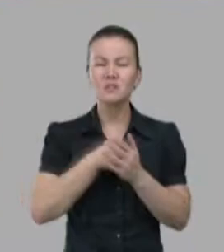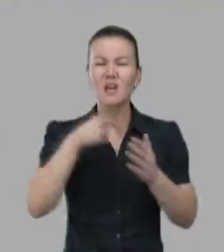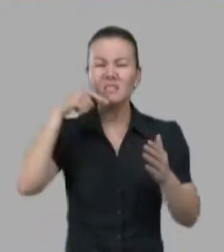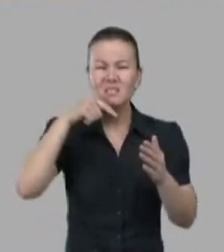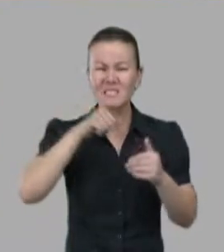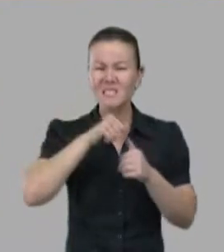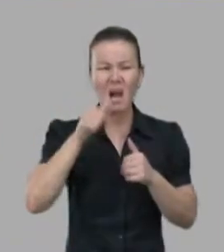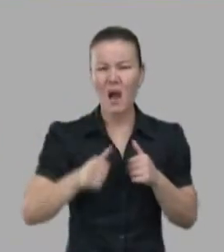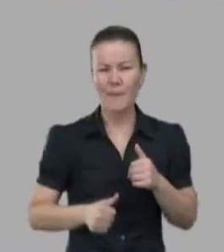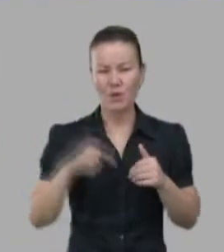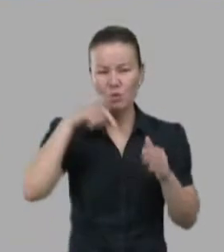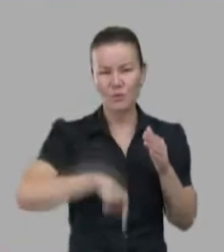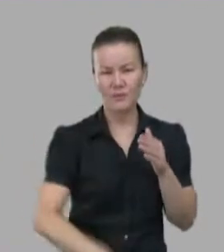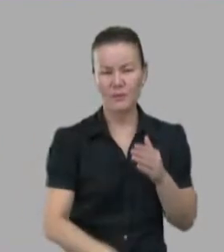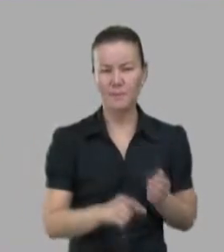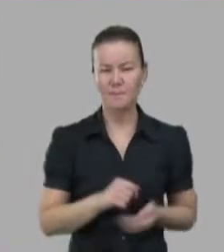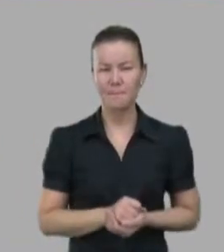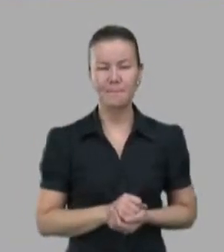самой глубине.